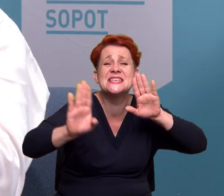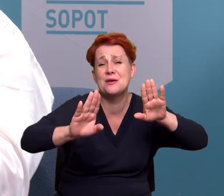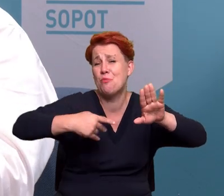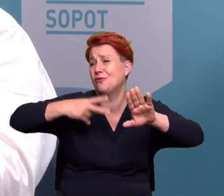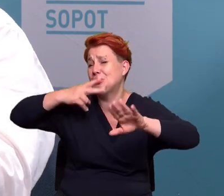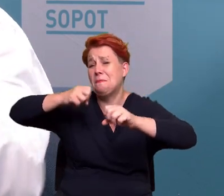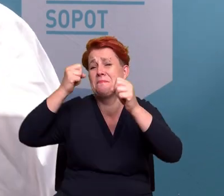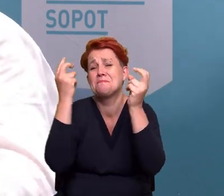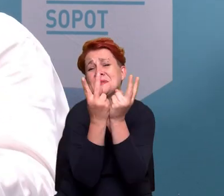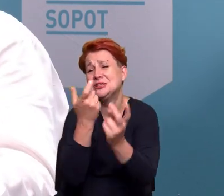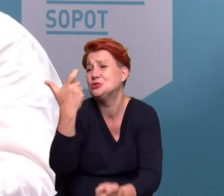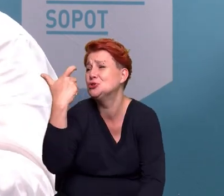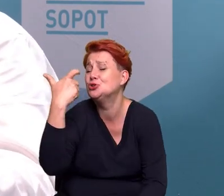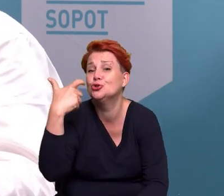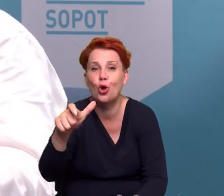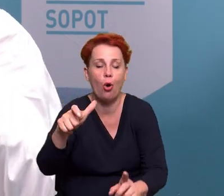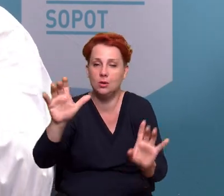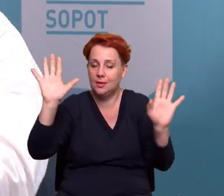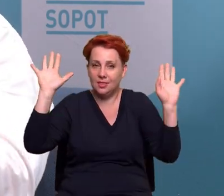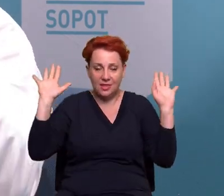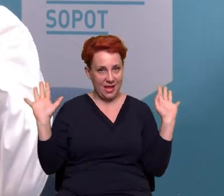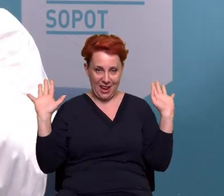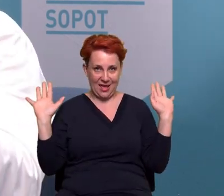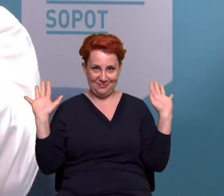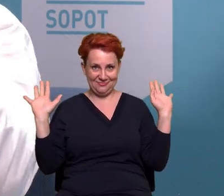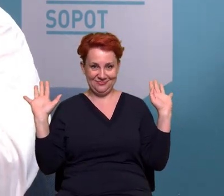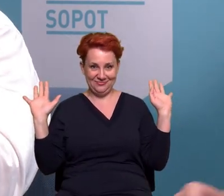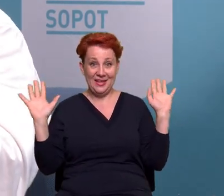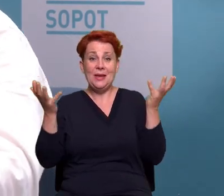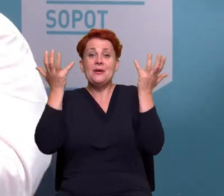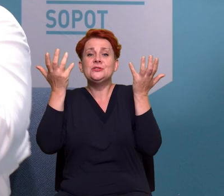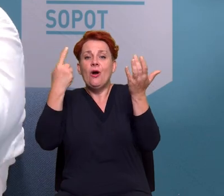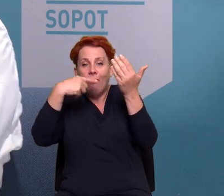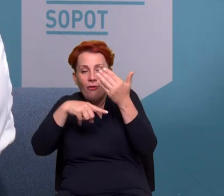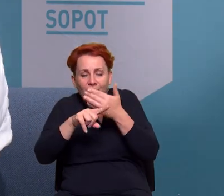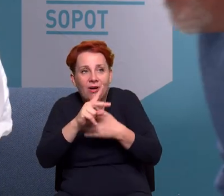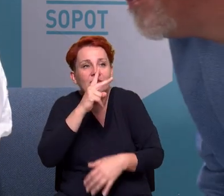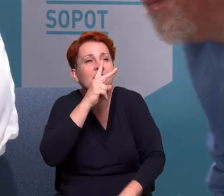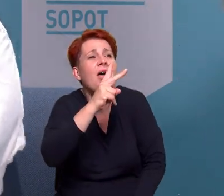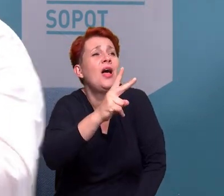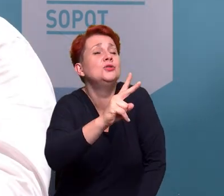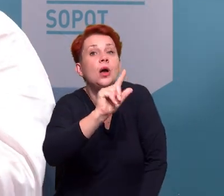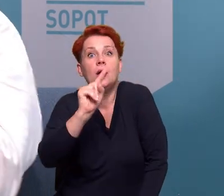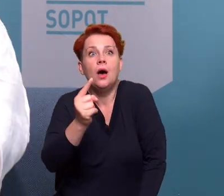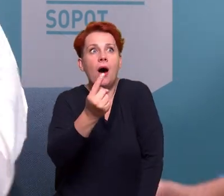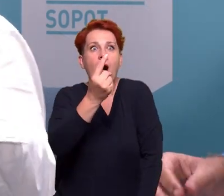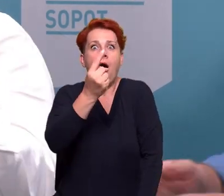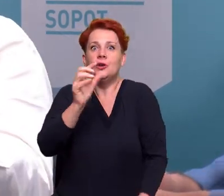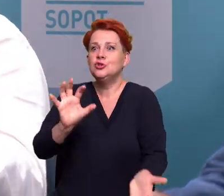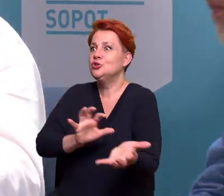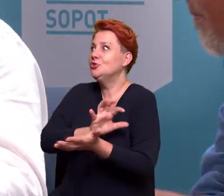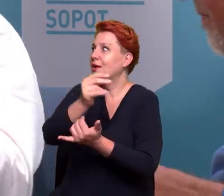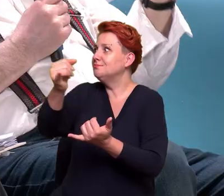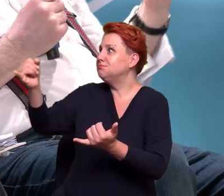100 dokładnie i nic więcej. Ja bym chciał wyjść do wnętrza, które jest jedyne na świecie i nic